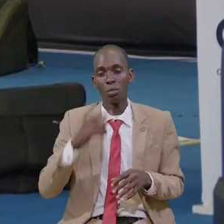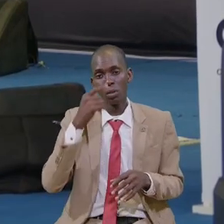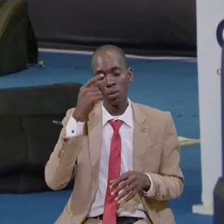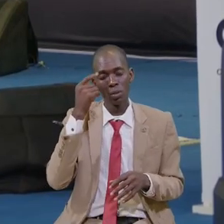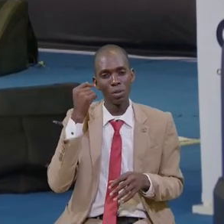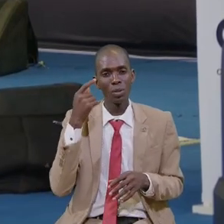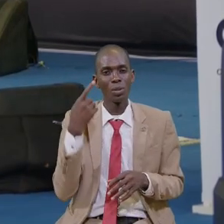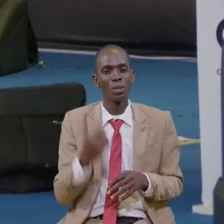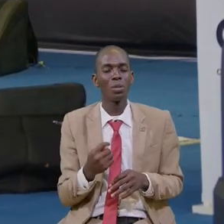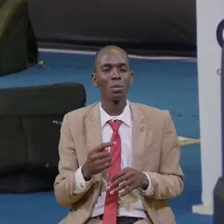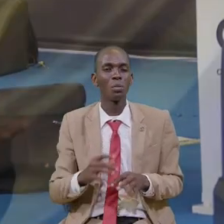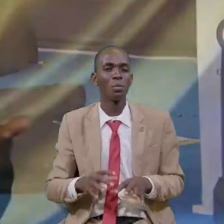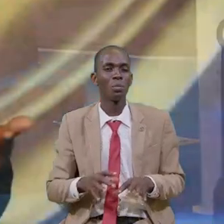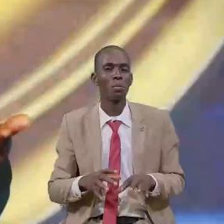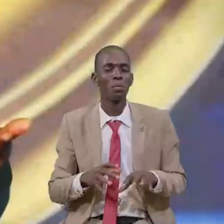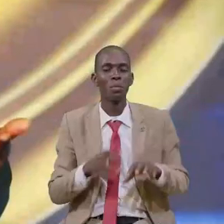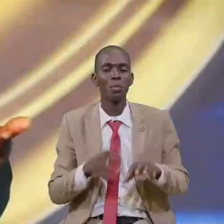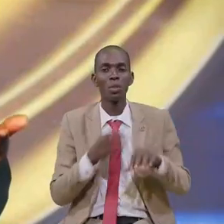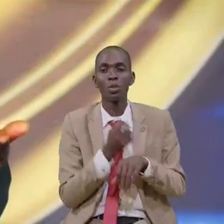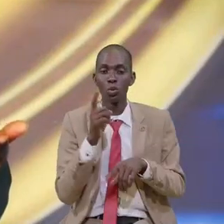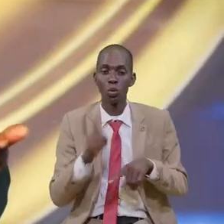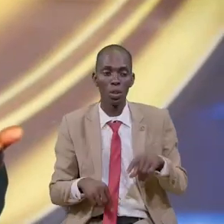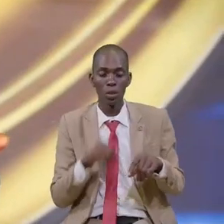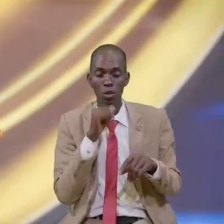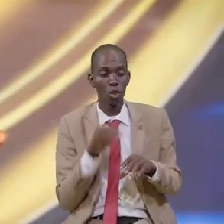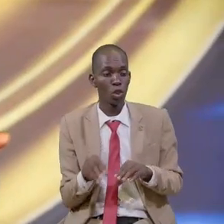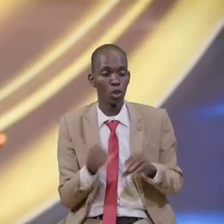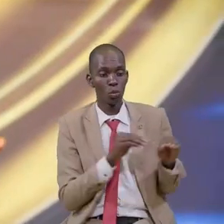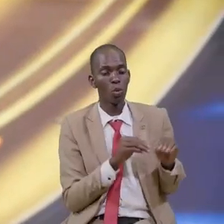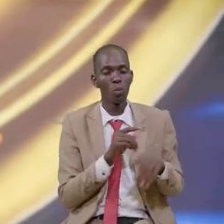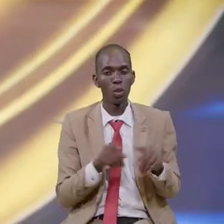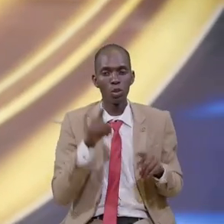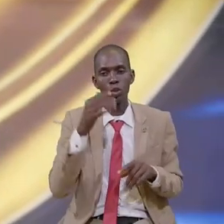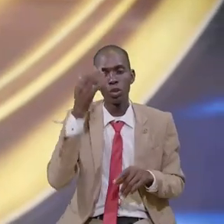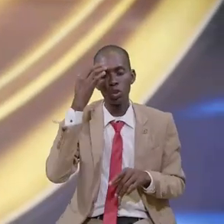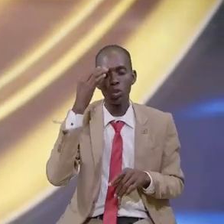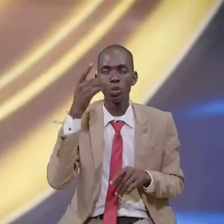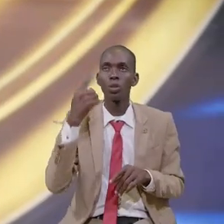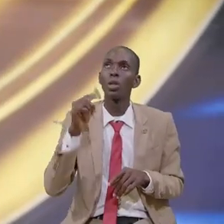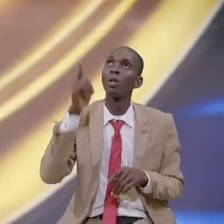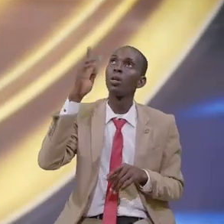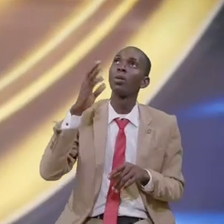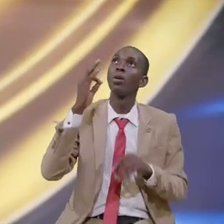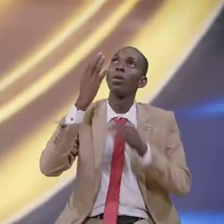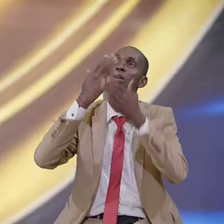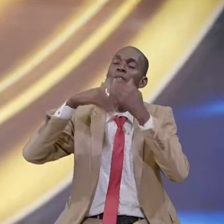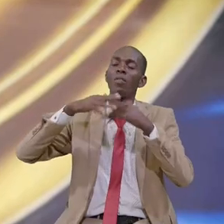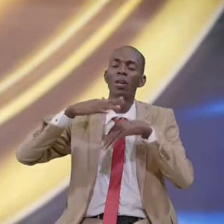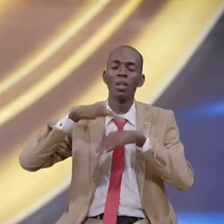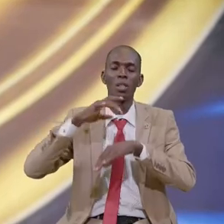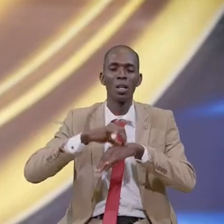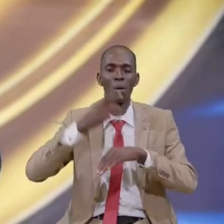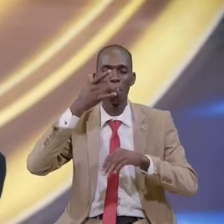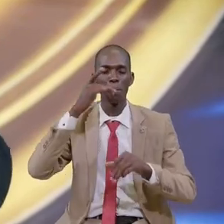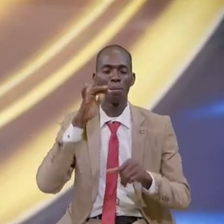montagne. Mais tu sais que le Dieu du ciel et de la terre, il t'a promis qu'il donnera la force